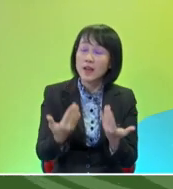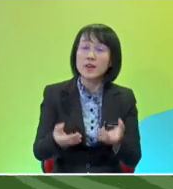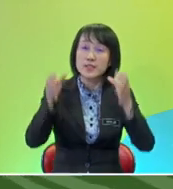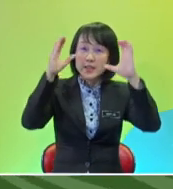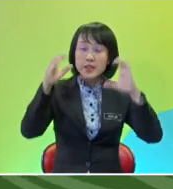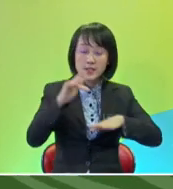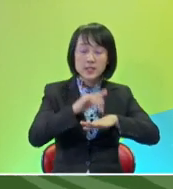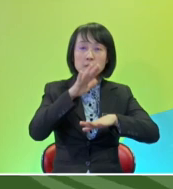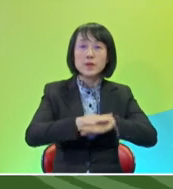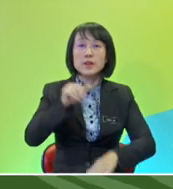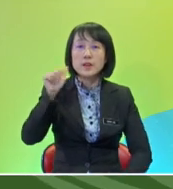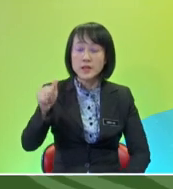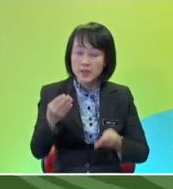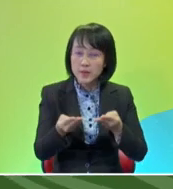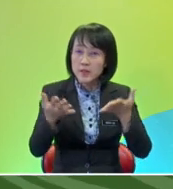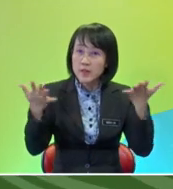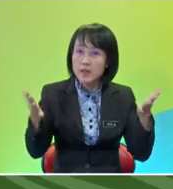membiak, macam mana cara